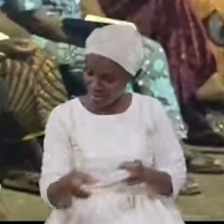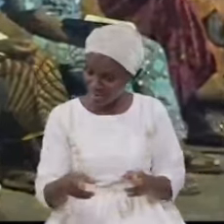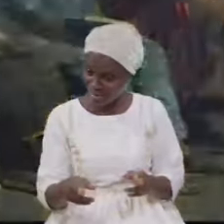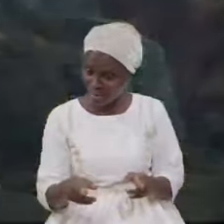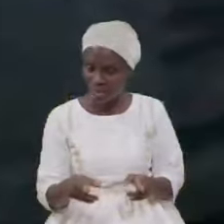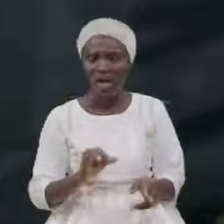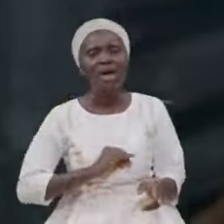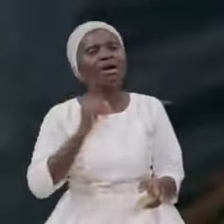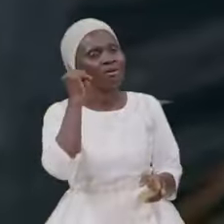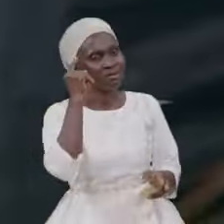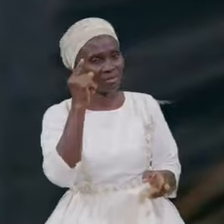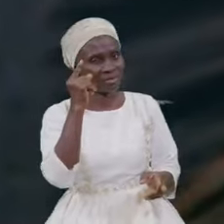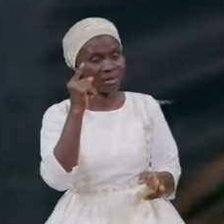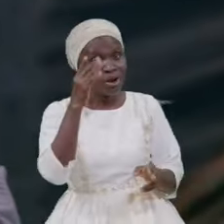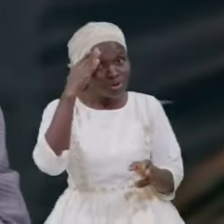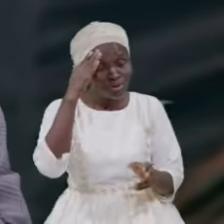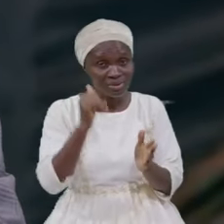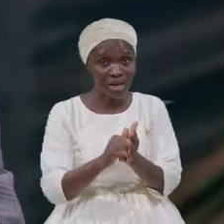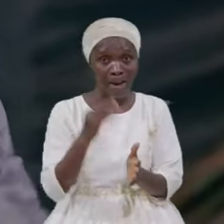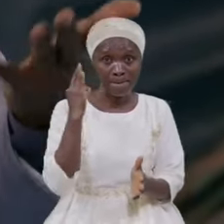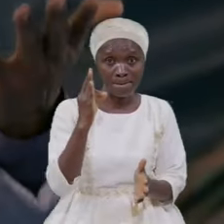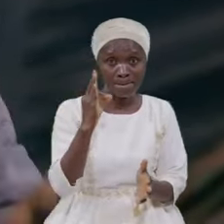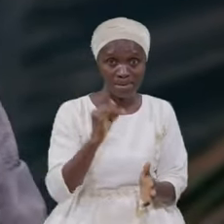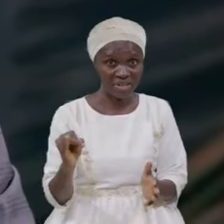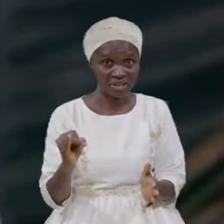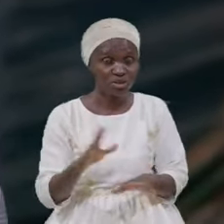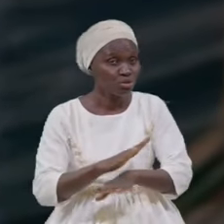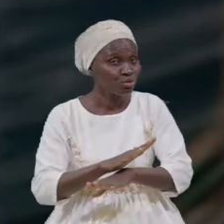prédication ne fait de personne, ne rend personne prête.